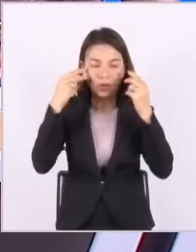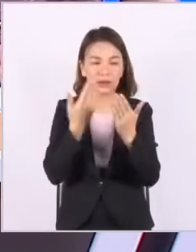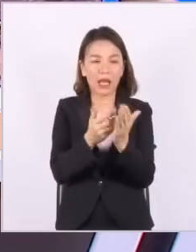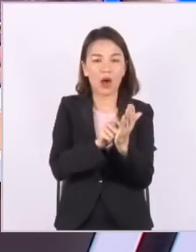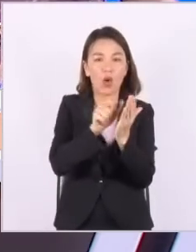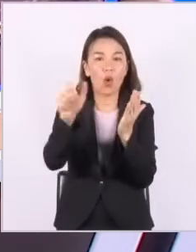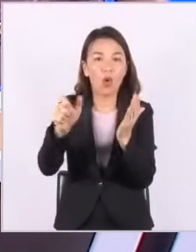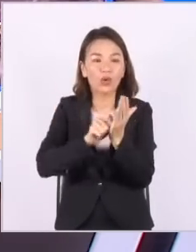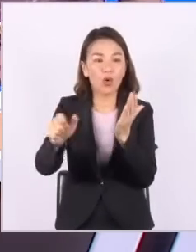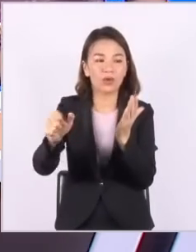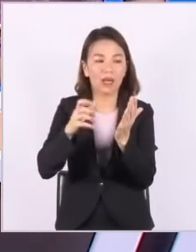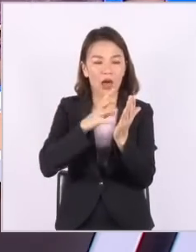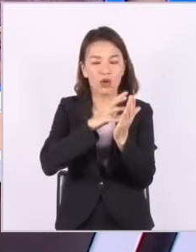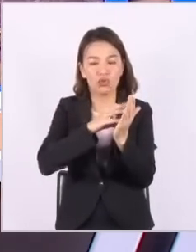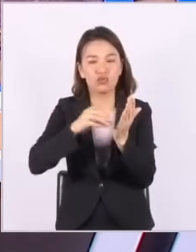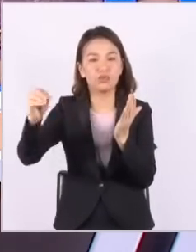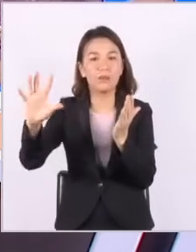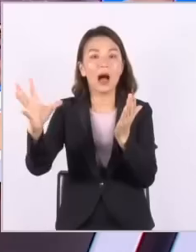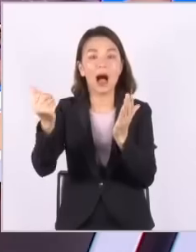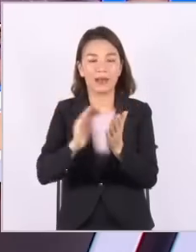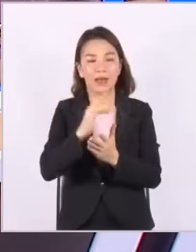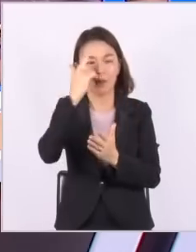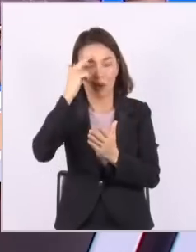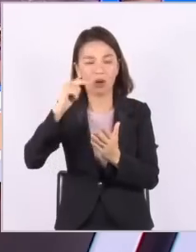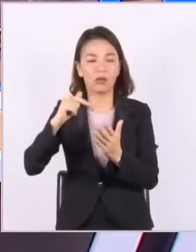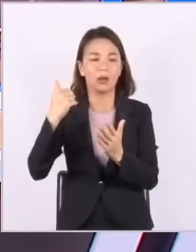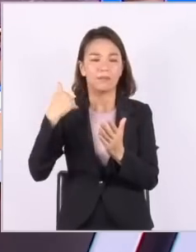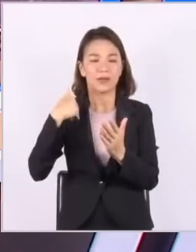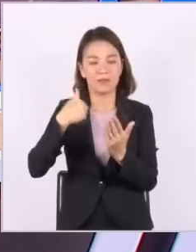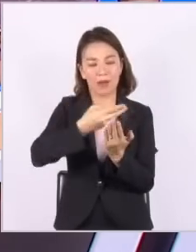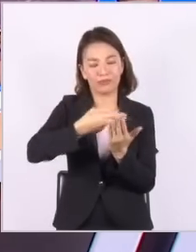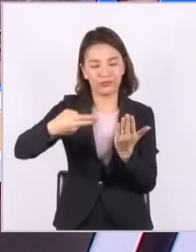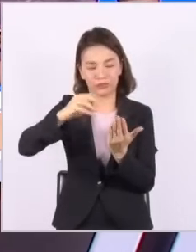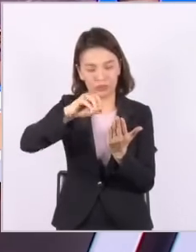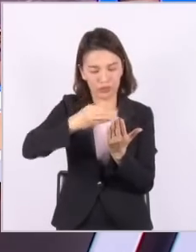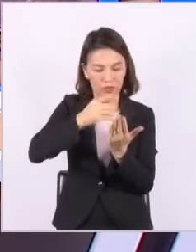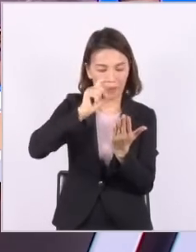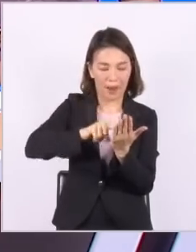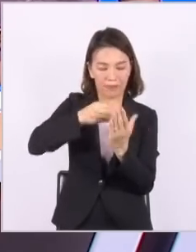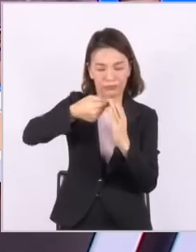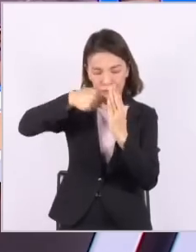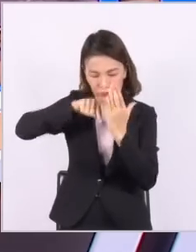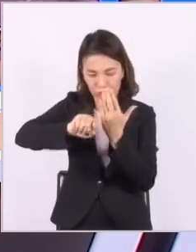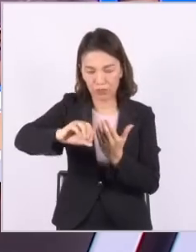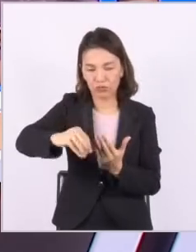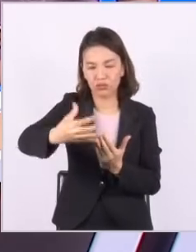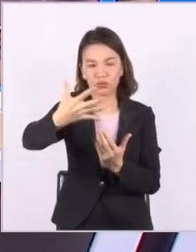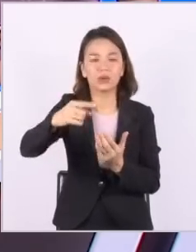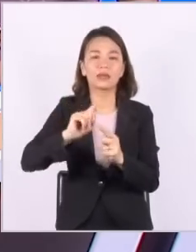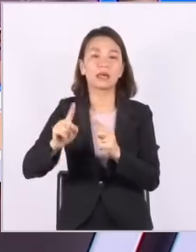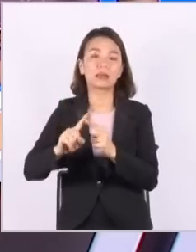กดูดเงินไปหมดเลยเพราะว่ากดเข้าไปในลิงก์ต่างๆในแอปต่างๆด้วยความรู้เท่าไม่ถึงการหรือโดนหลอกอะไรก็แล้วแต่ผู้ชายคนนี้ก็เ